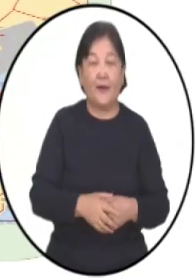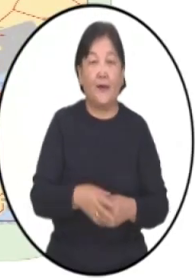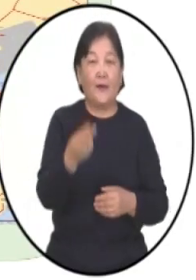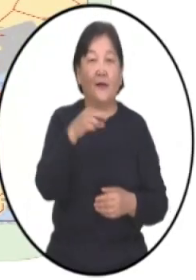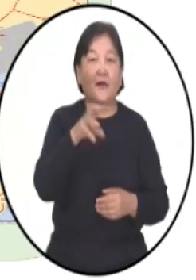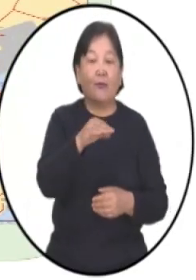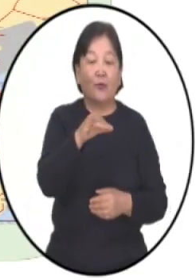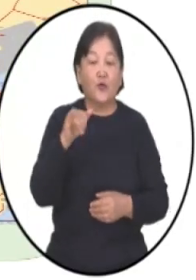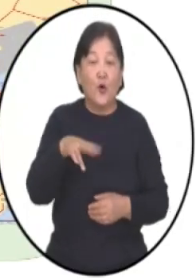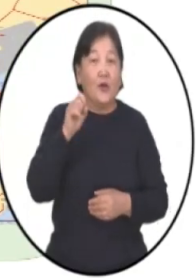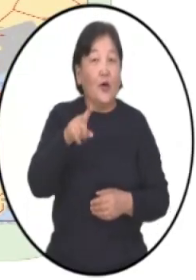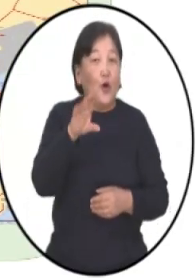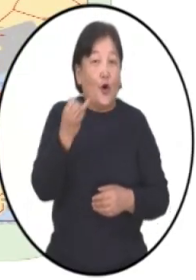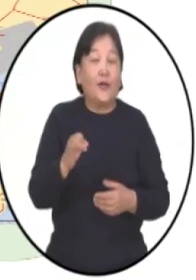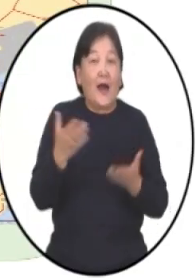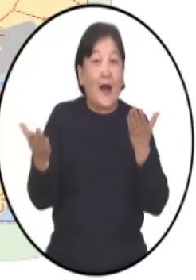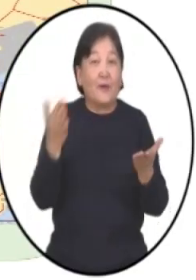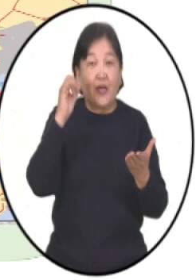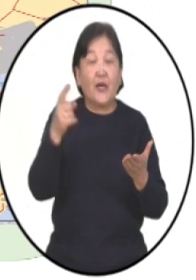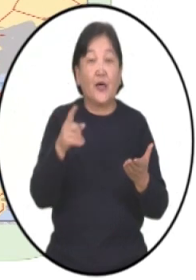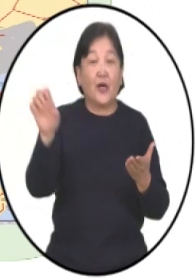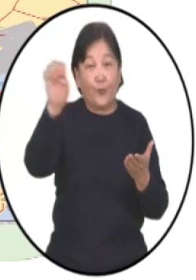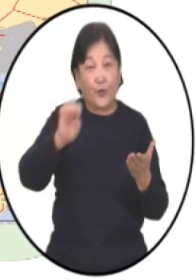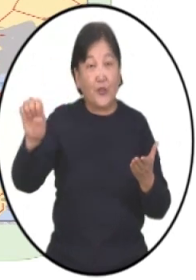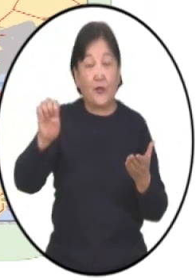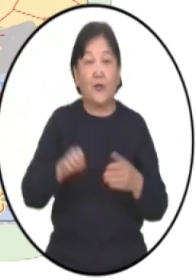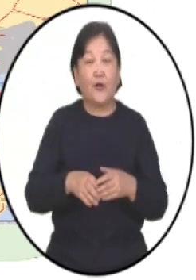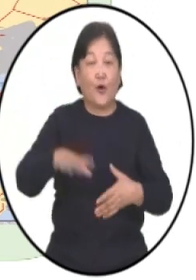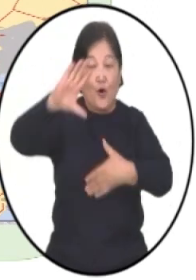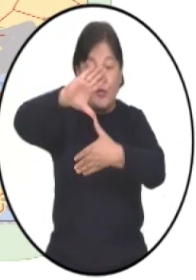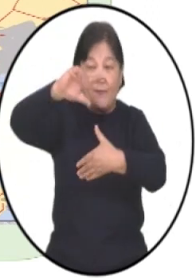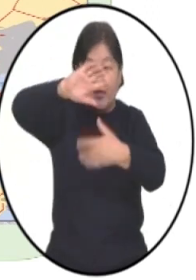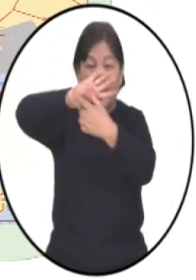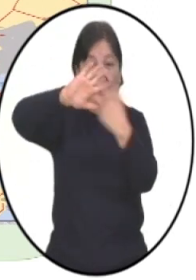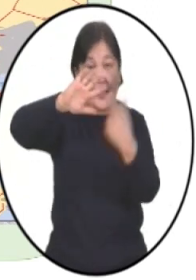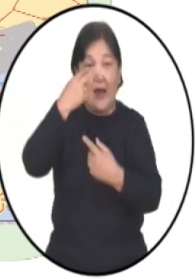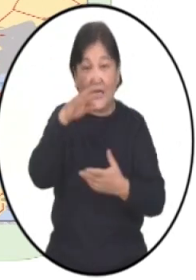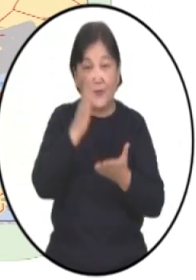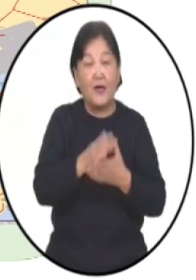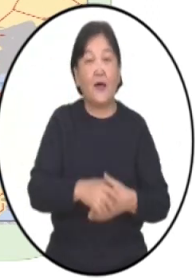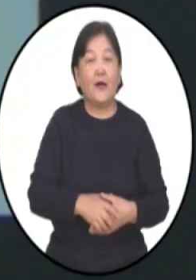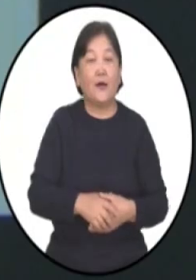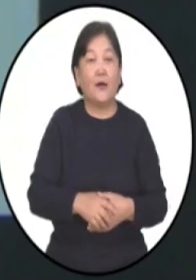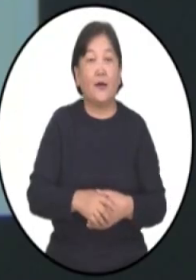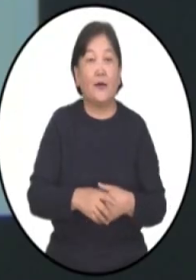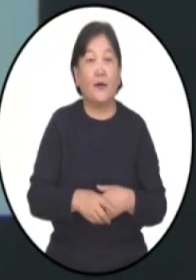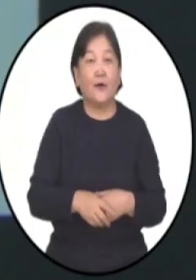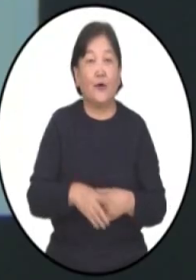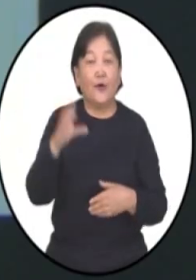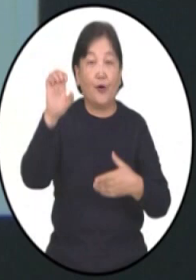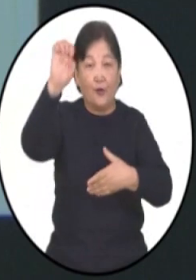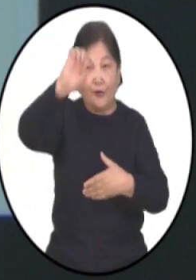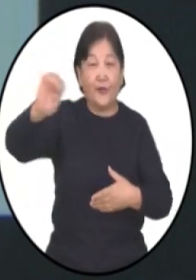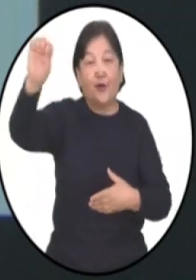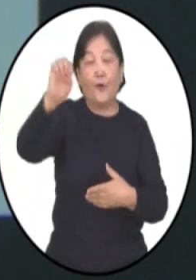хоолойг хамгийн их ашигладаг бүс нутгуудыг би харуулж байна. Хойд Америкийг та бүхэн харж байгаа. За энд болохоор Европ ТВ-г